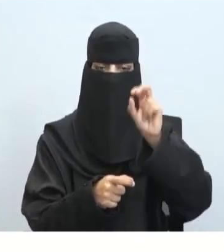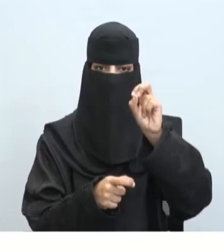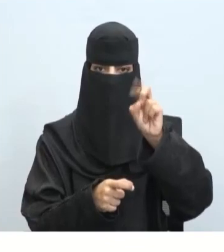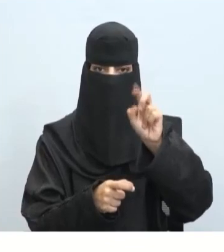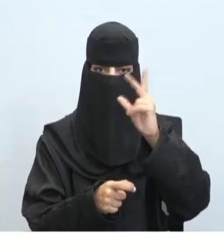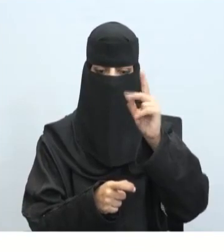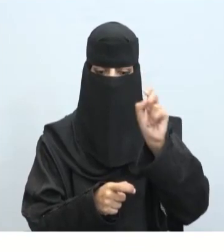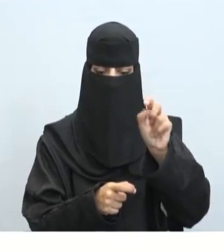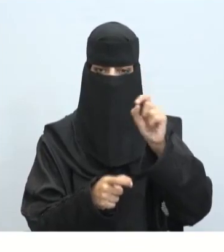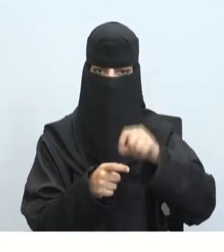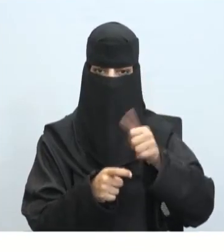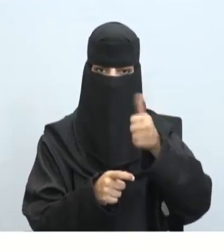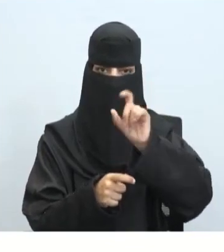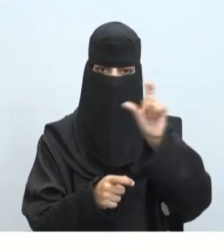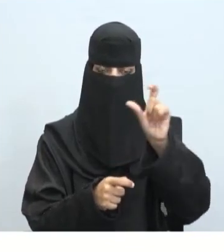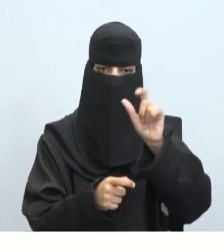التي بناها